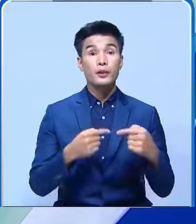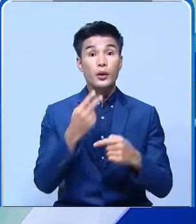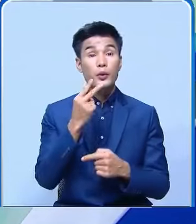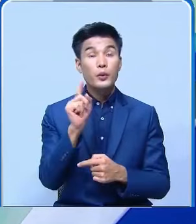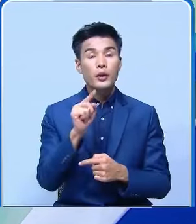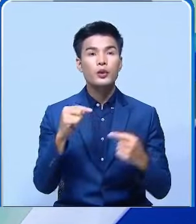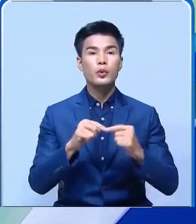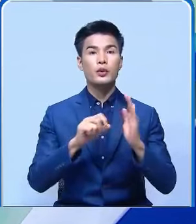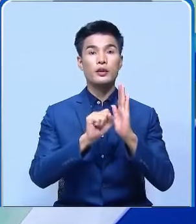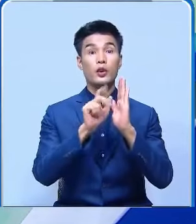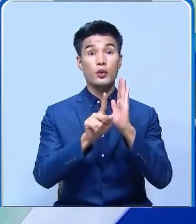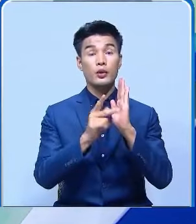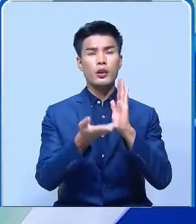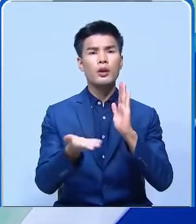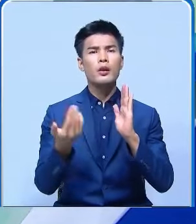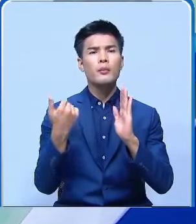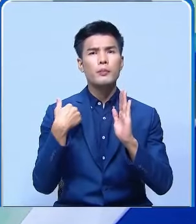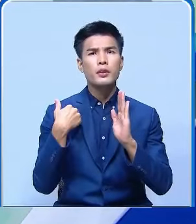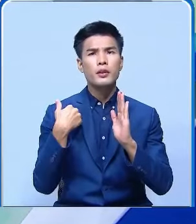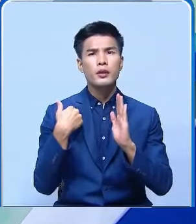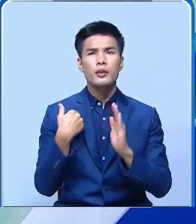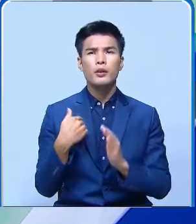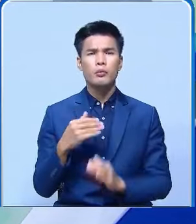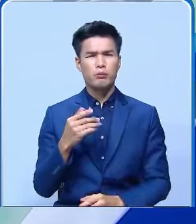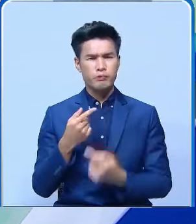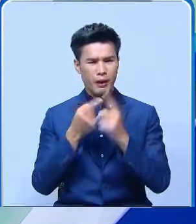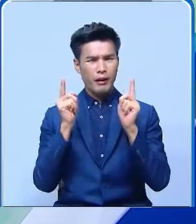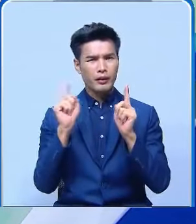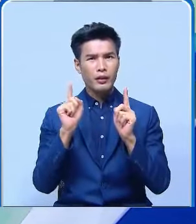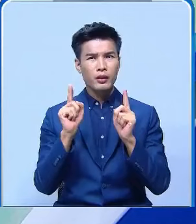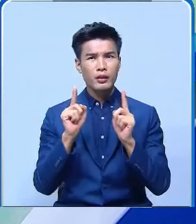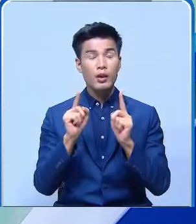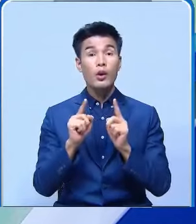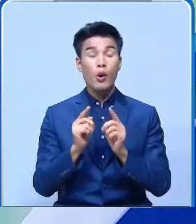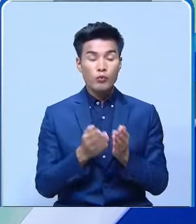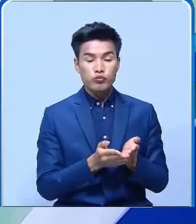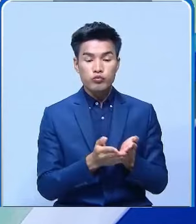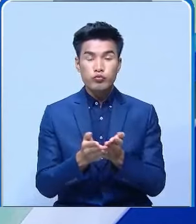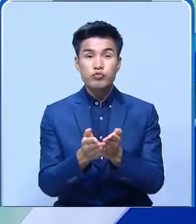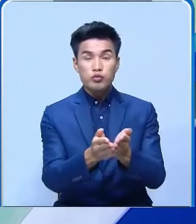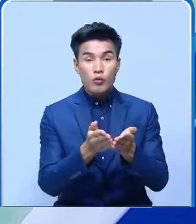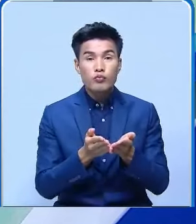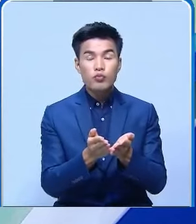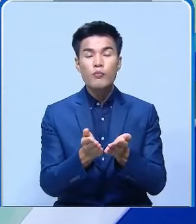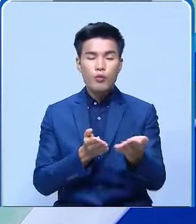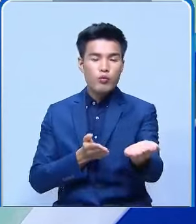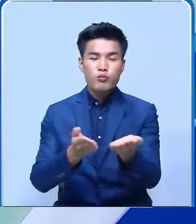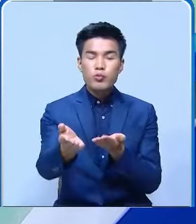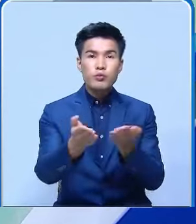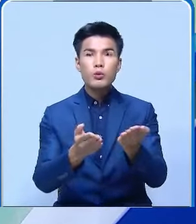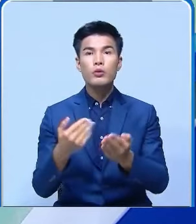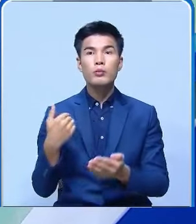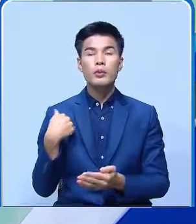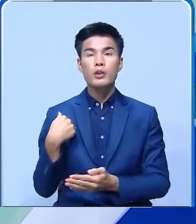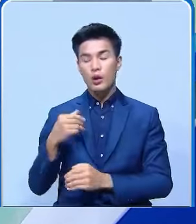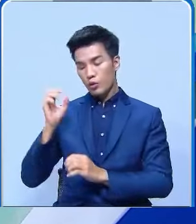ไปที่สกลนครต้องบอกว่าคนพิเรนหรืออะไรจุดบั้งไฟขนาดเล็กหรือประทัดนี่แหละแล้วทีนี้มันไปพุ่งตก